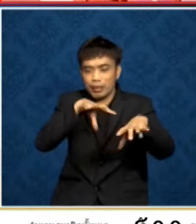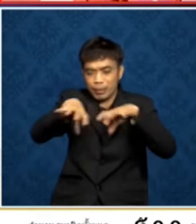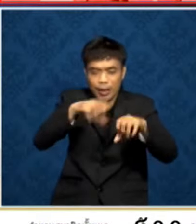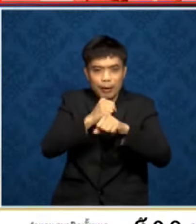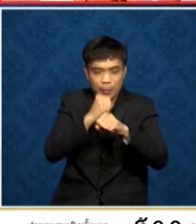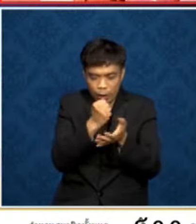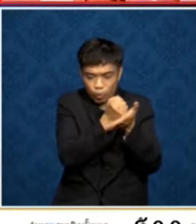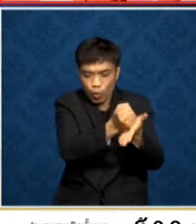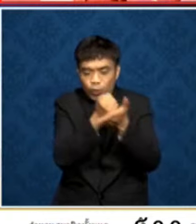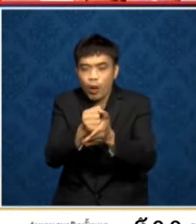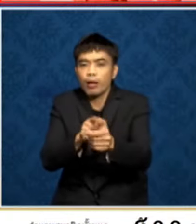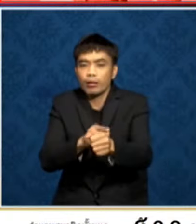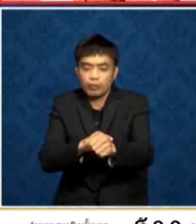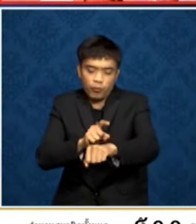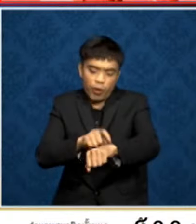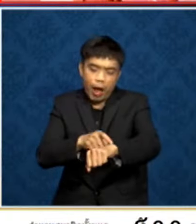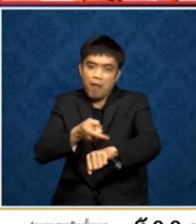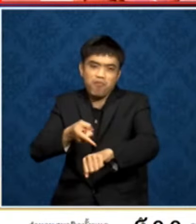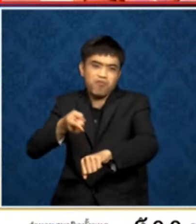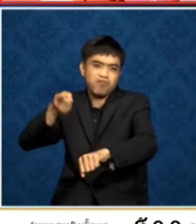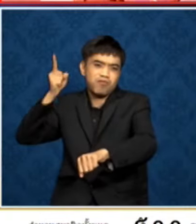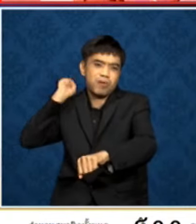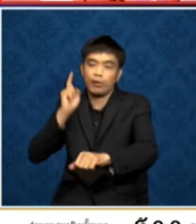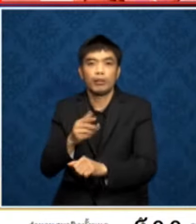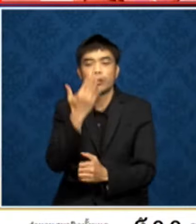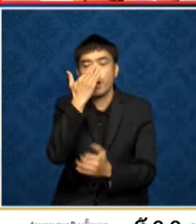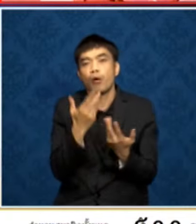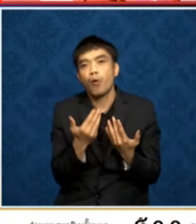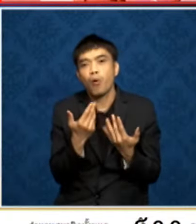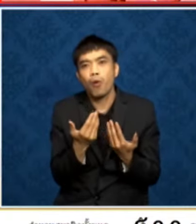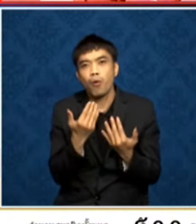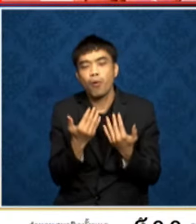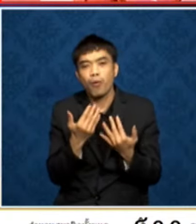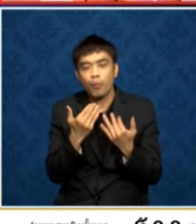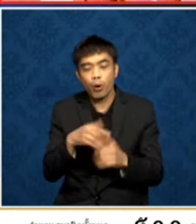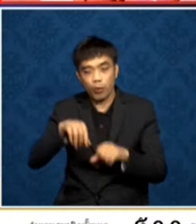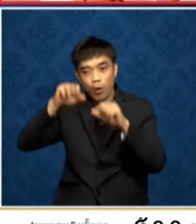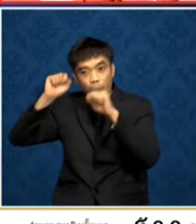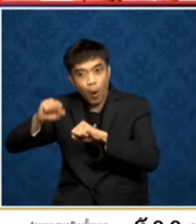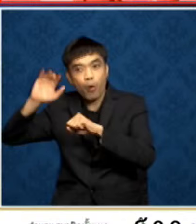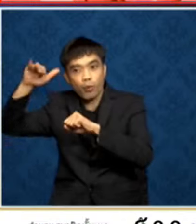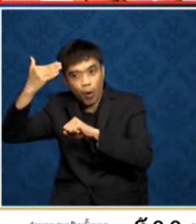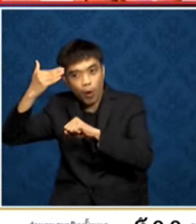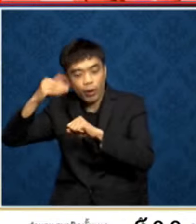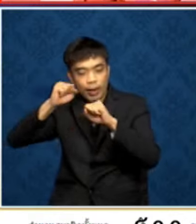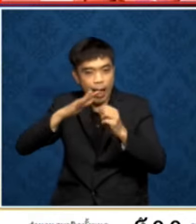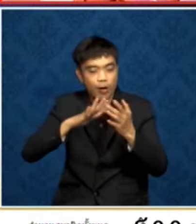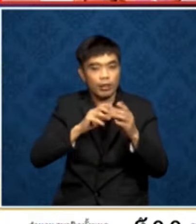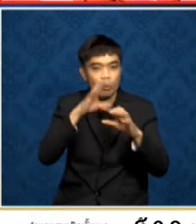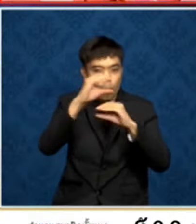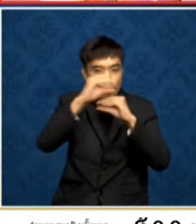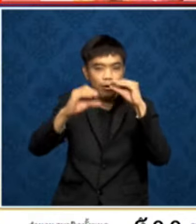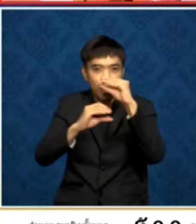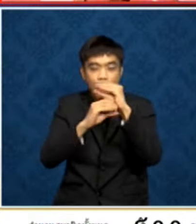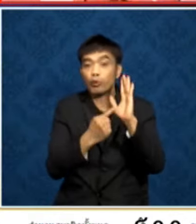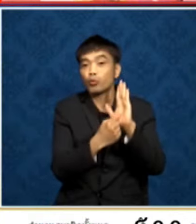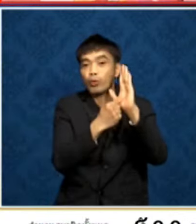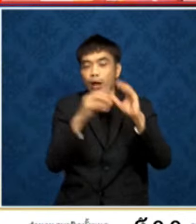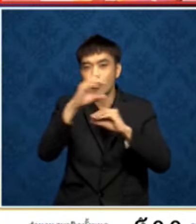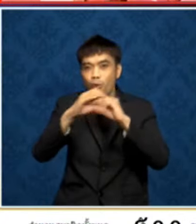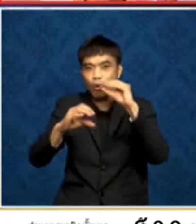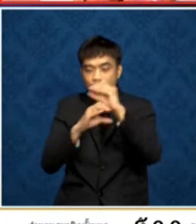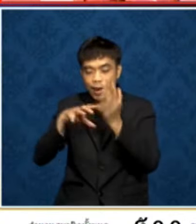ปัญหาดำเนินงานโครงการต่างๆจะต้องหยุดเพื่อรอฟังการพิจารณาอนุมัติเราจะพบโครงการต่างๆที่ถูกส่งมาจาก